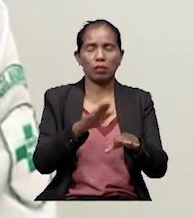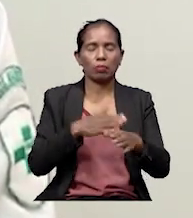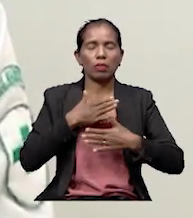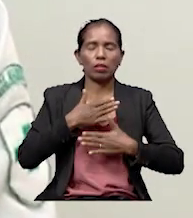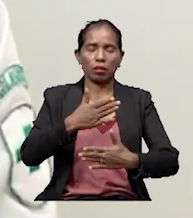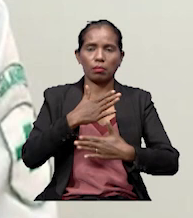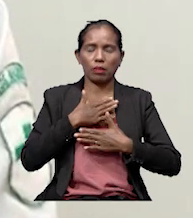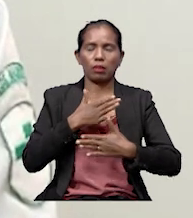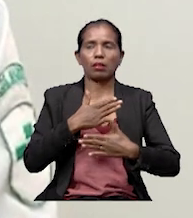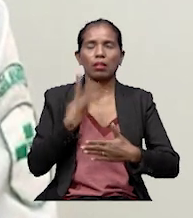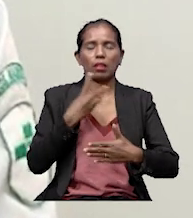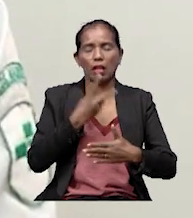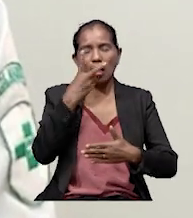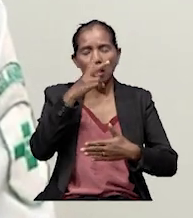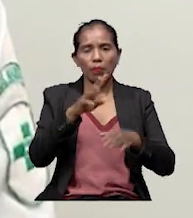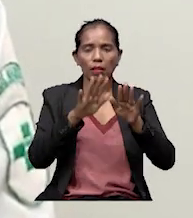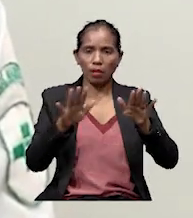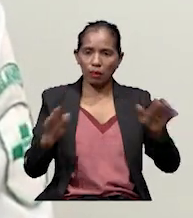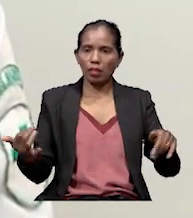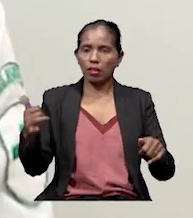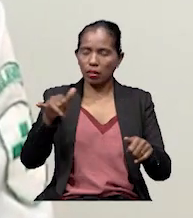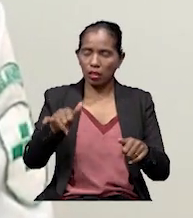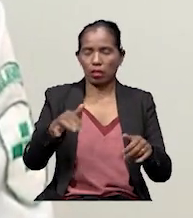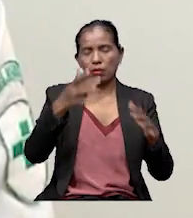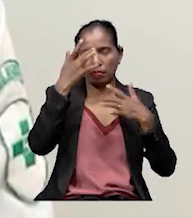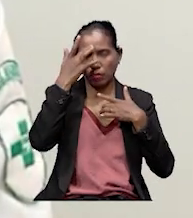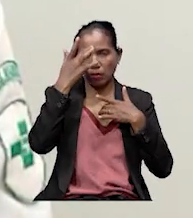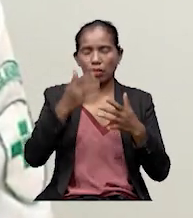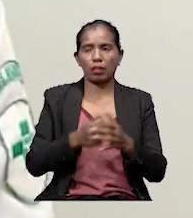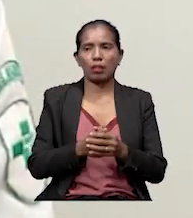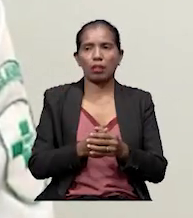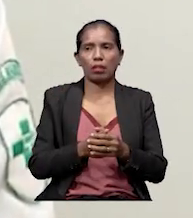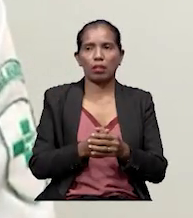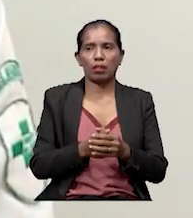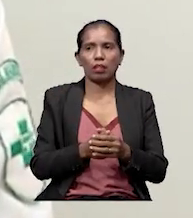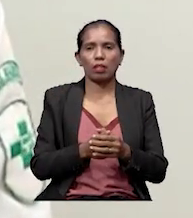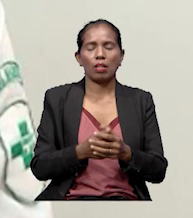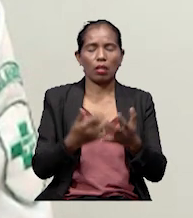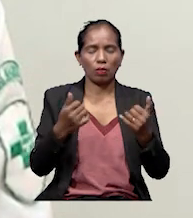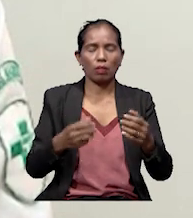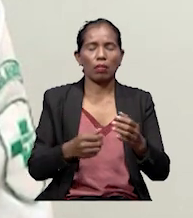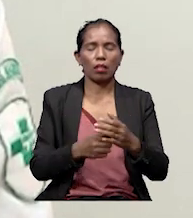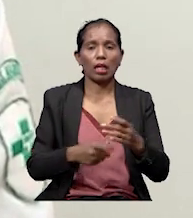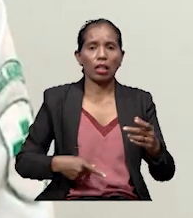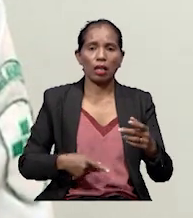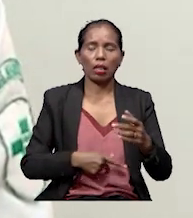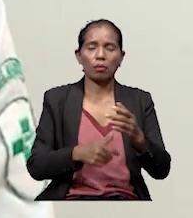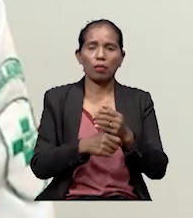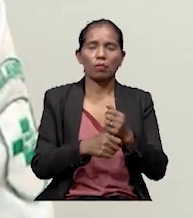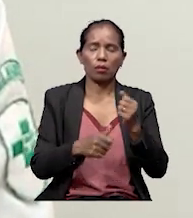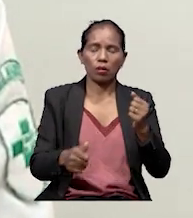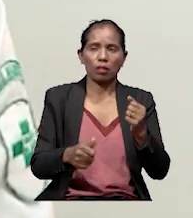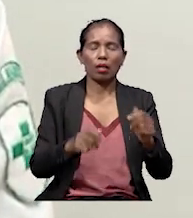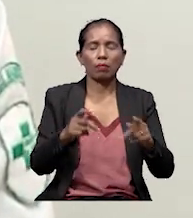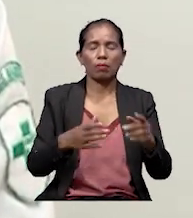respiratório, e tare balabarexira, moras broncopneumonia, mas agora barak, e tare